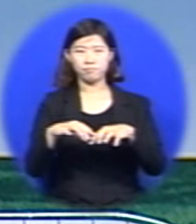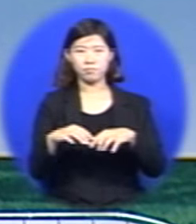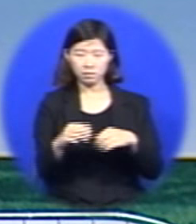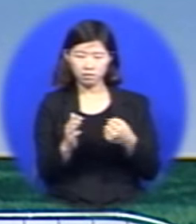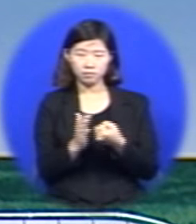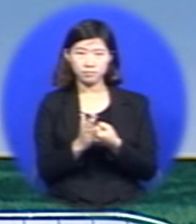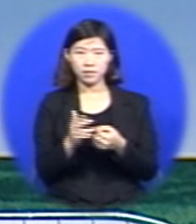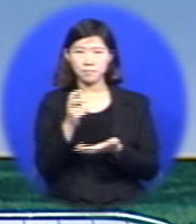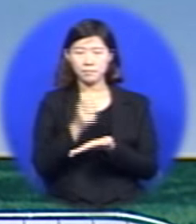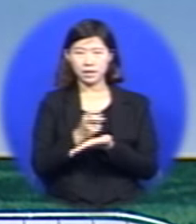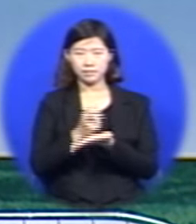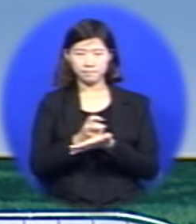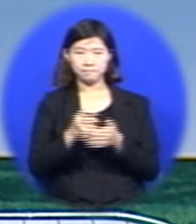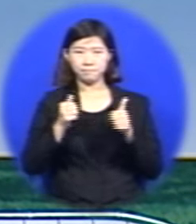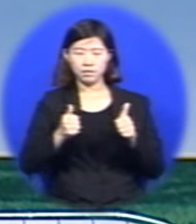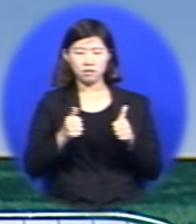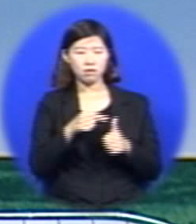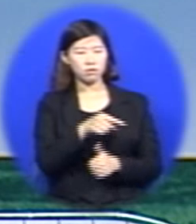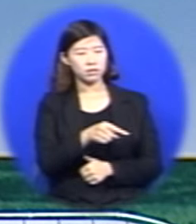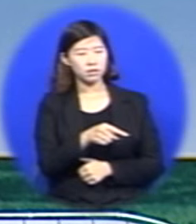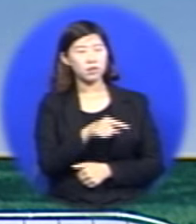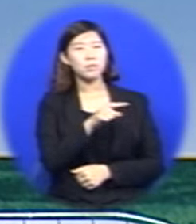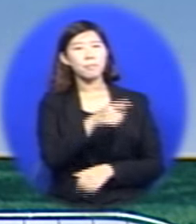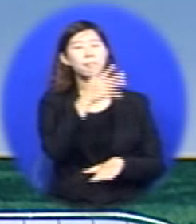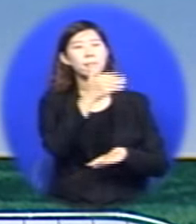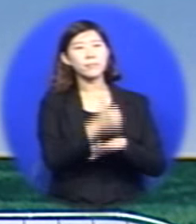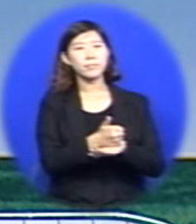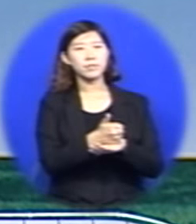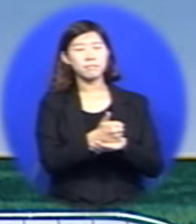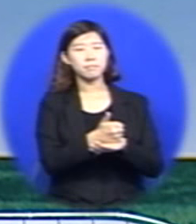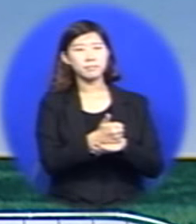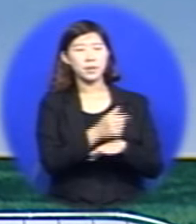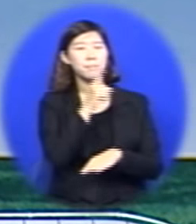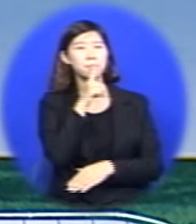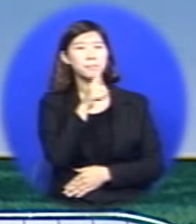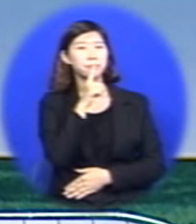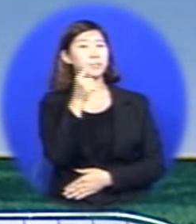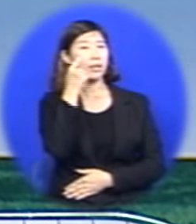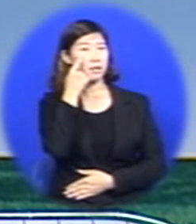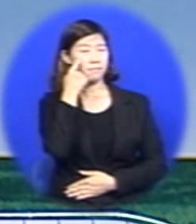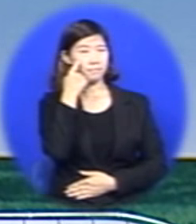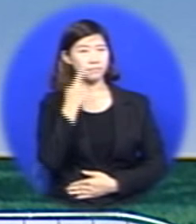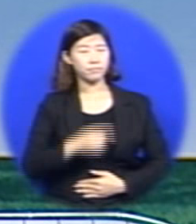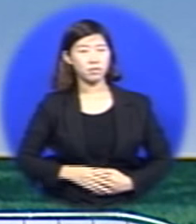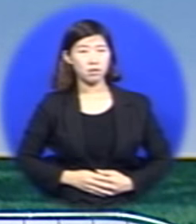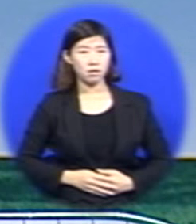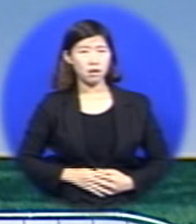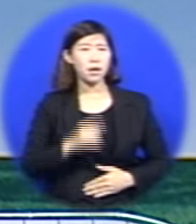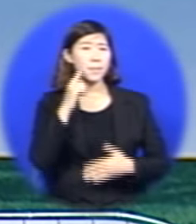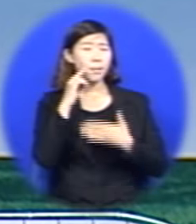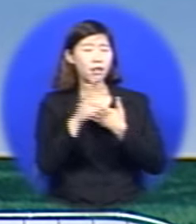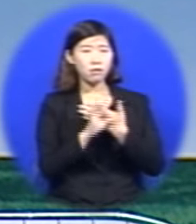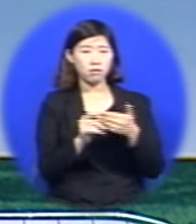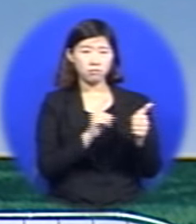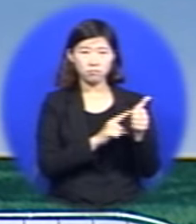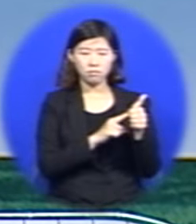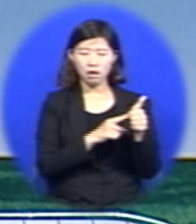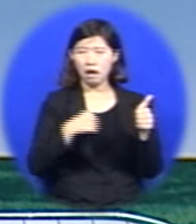소포클레스의 이제 변명을 이제 듣는 시간입니다. 만약에 그때 아들에게 화를 내면서